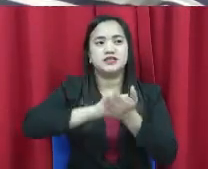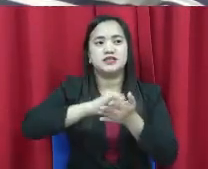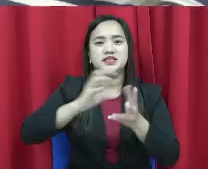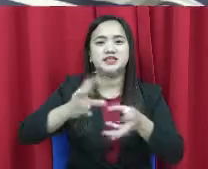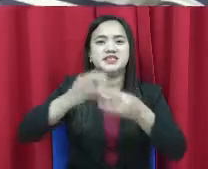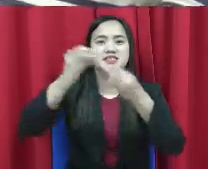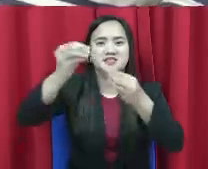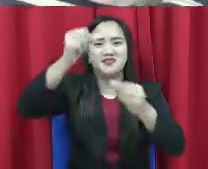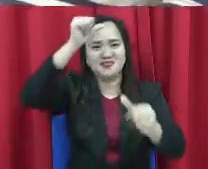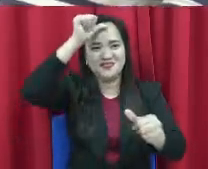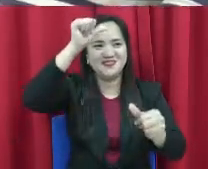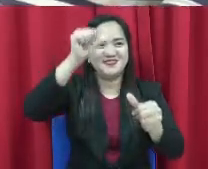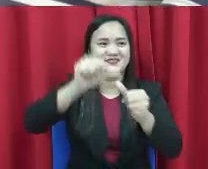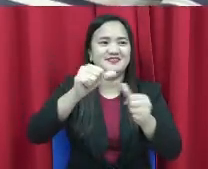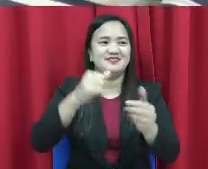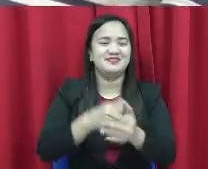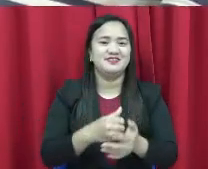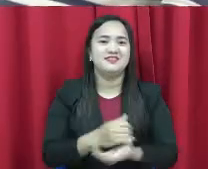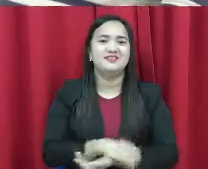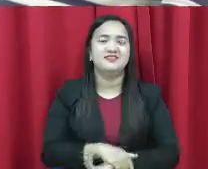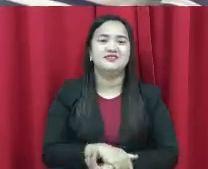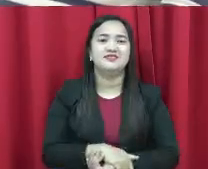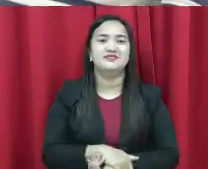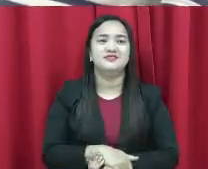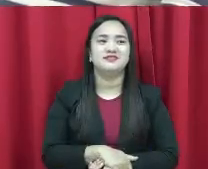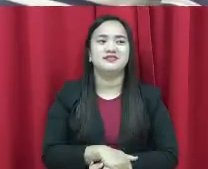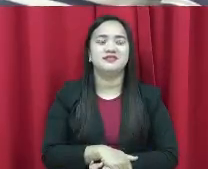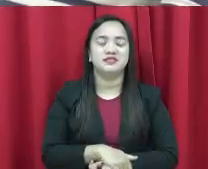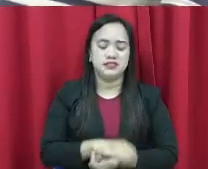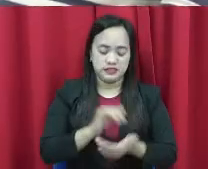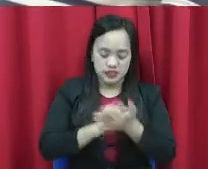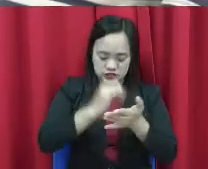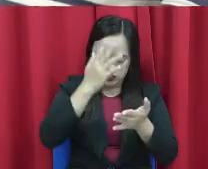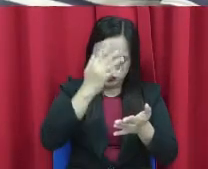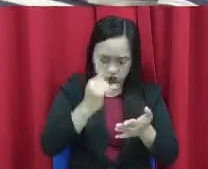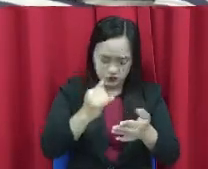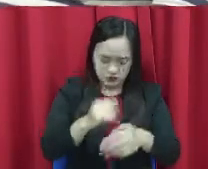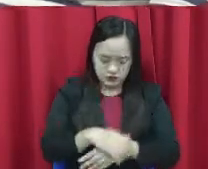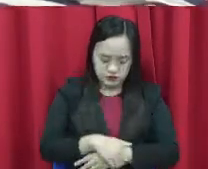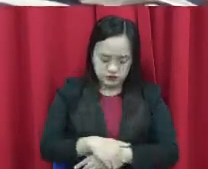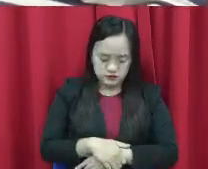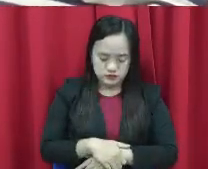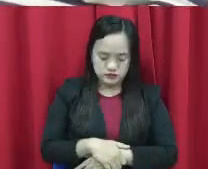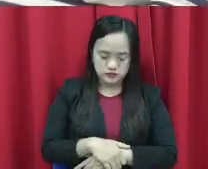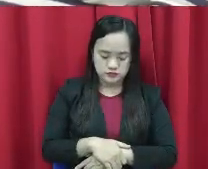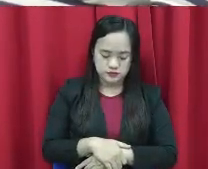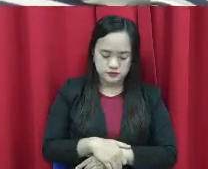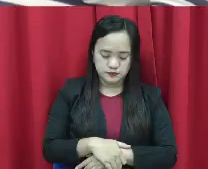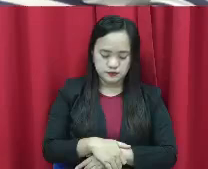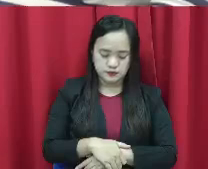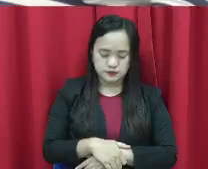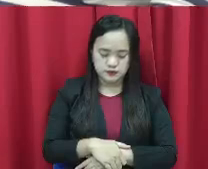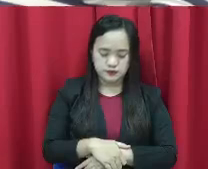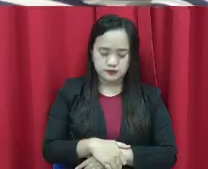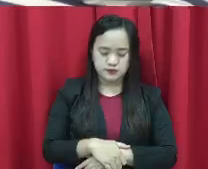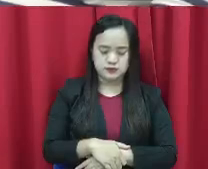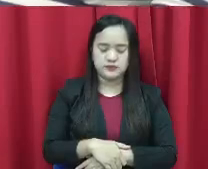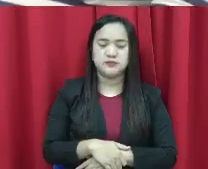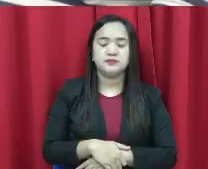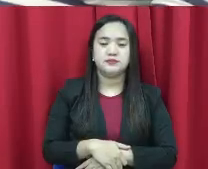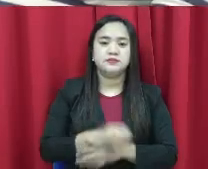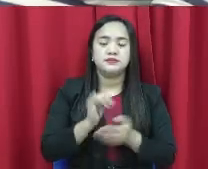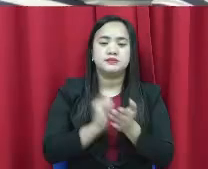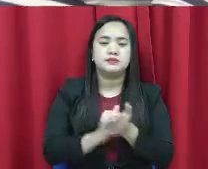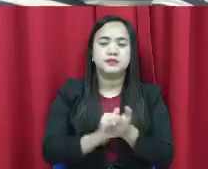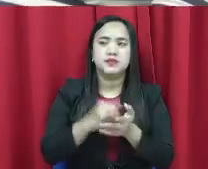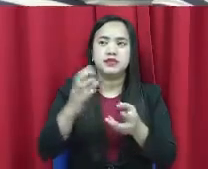doon kaya Dito po ay sapagkat isa nga po sa binanggit sa akin o Ibinigay po sa